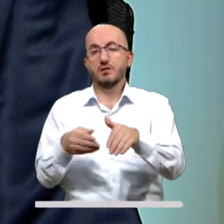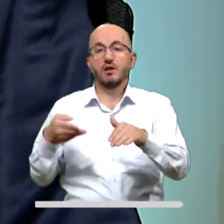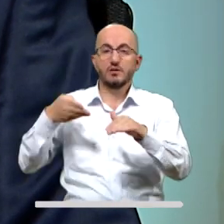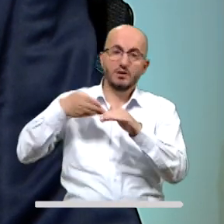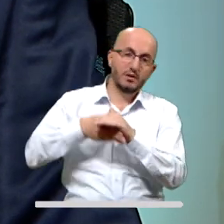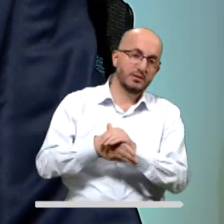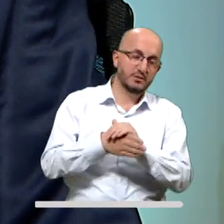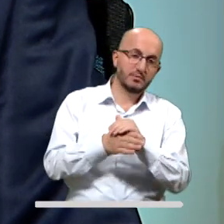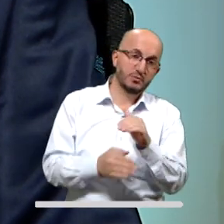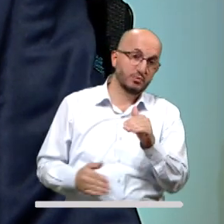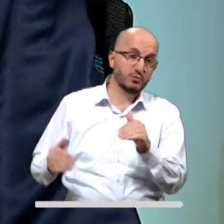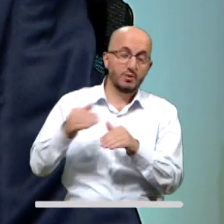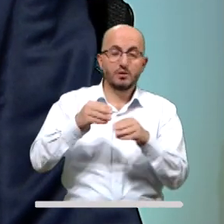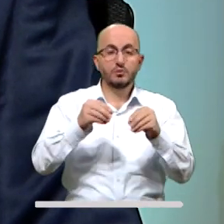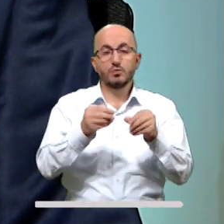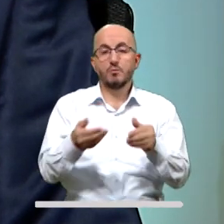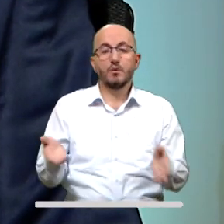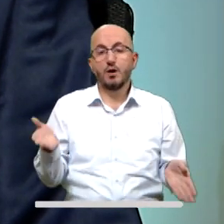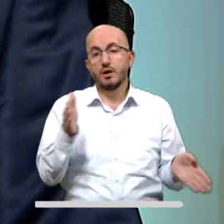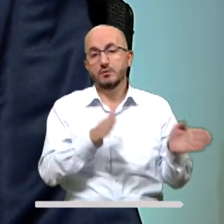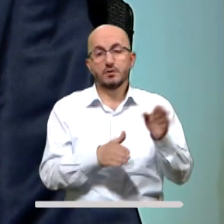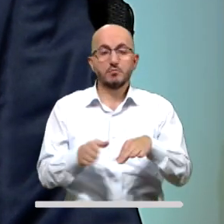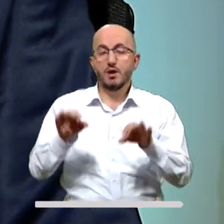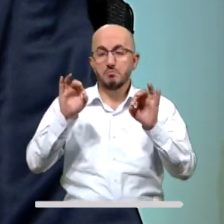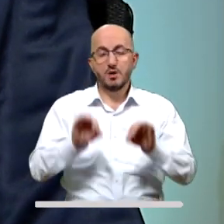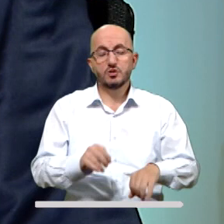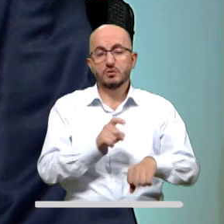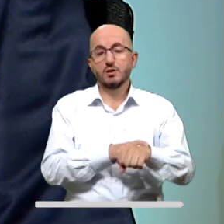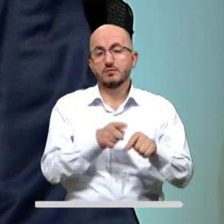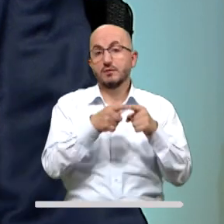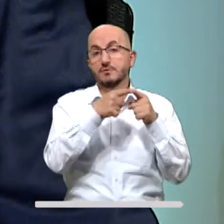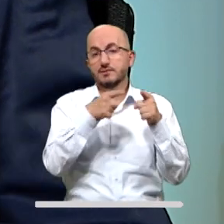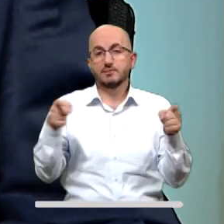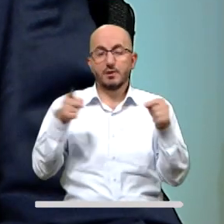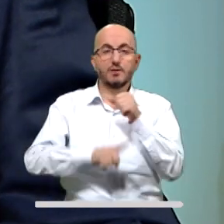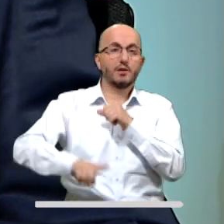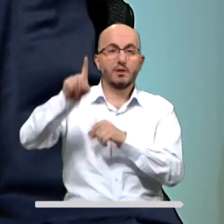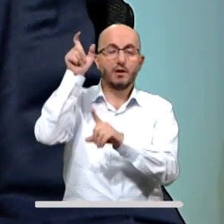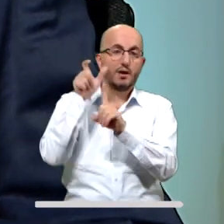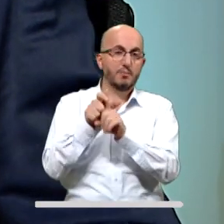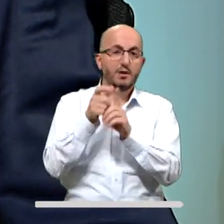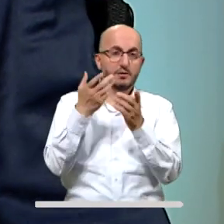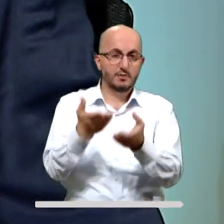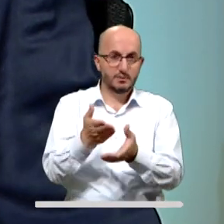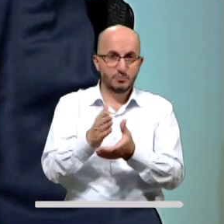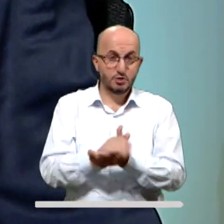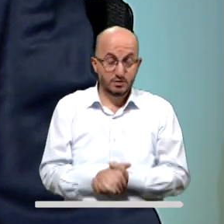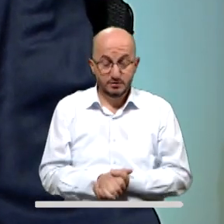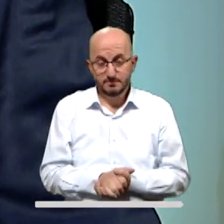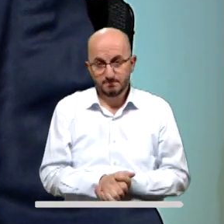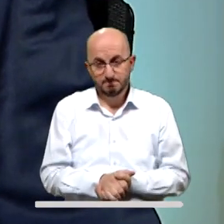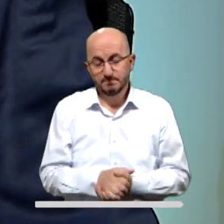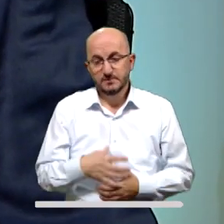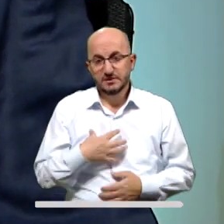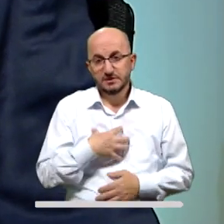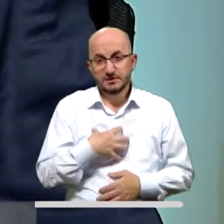yerleştirip üzerine toprak atılmaya başladığı andan itibaren artık Cenab-ı Hakk'a emanet edilmiştir.